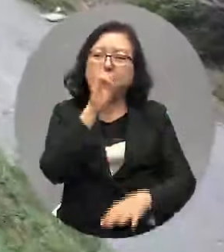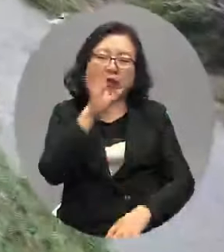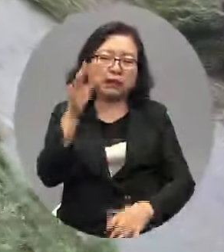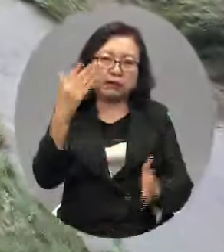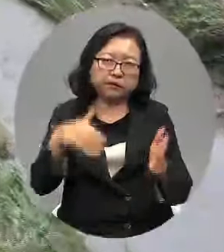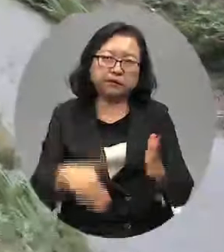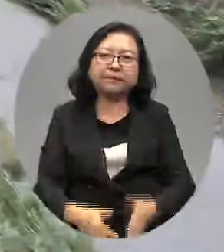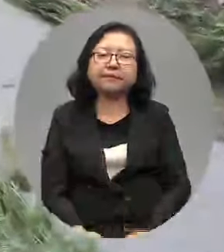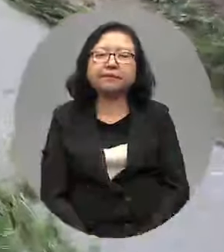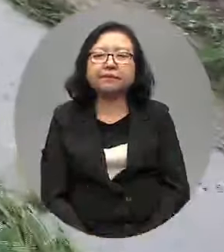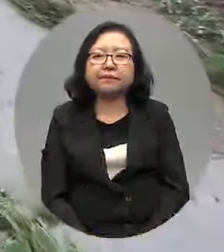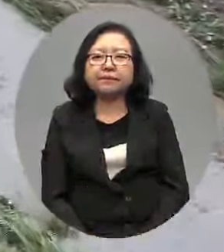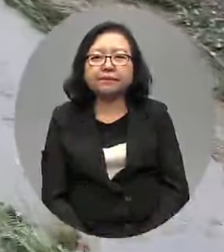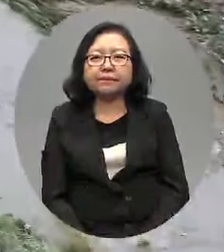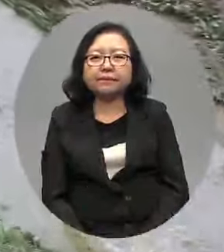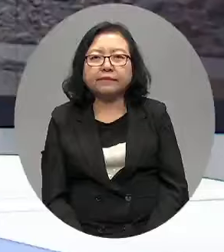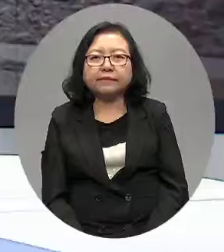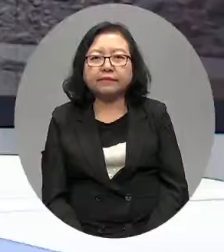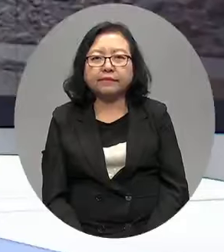뉴스 이초원입니다.